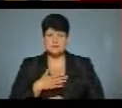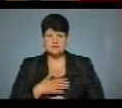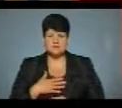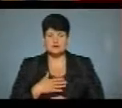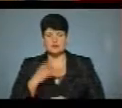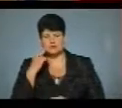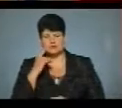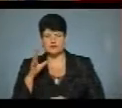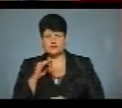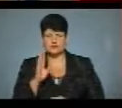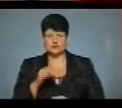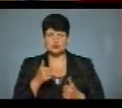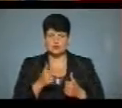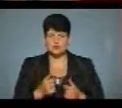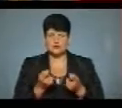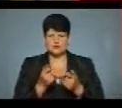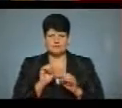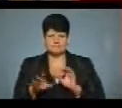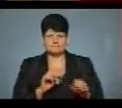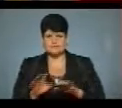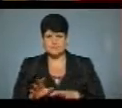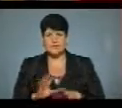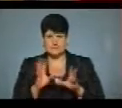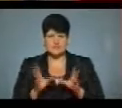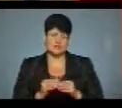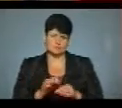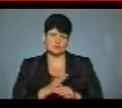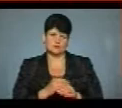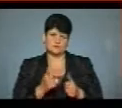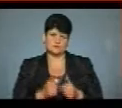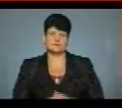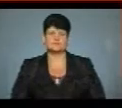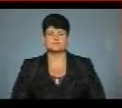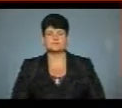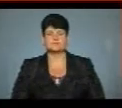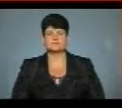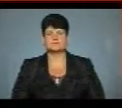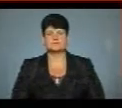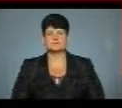Він трошки реквізит розкидав, але в загальному все пройшло дуже гарно.